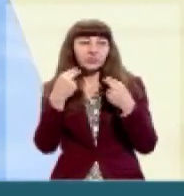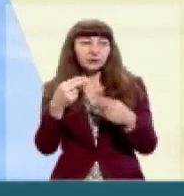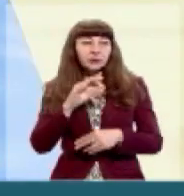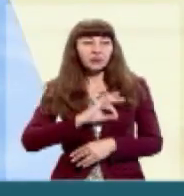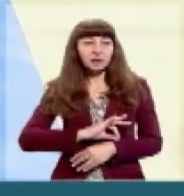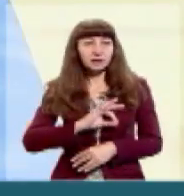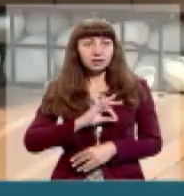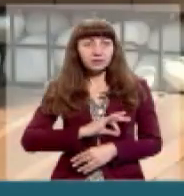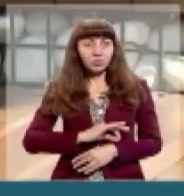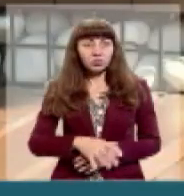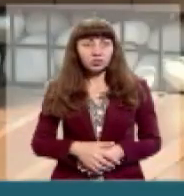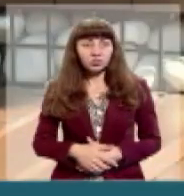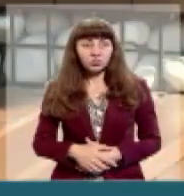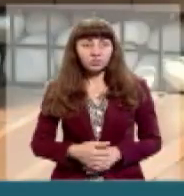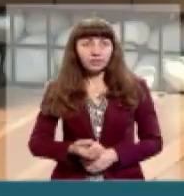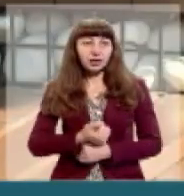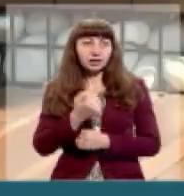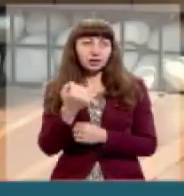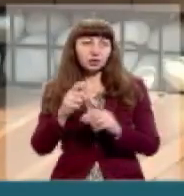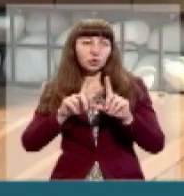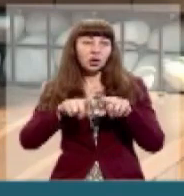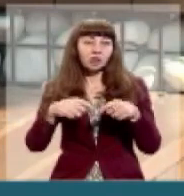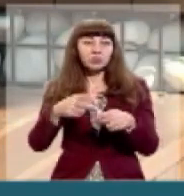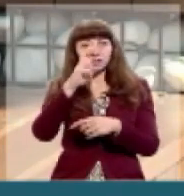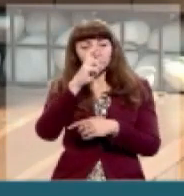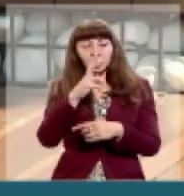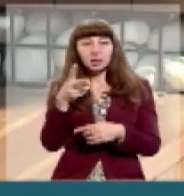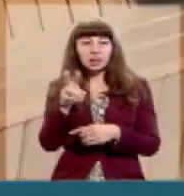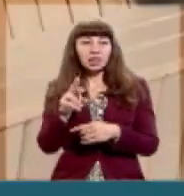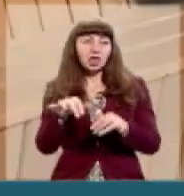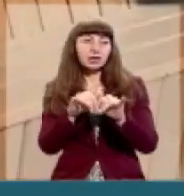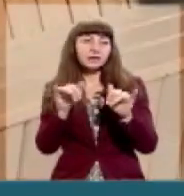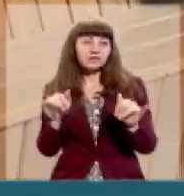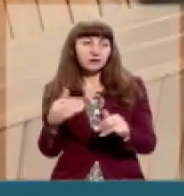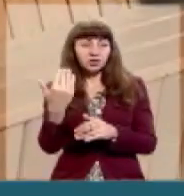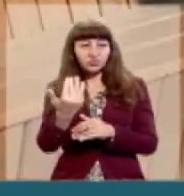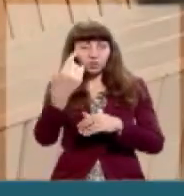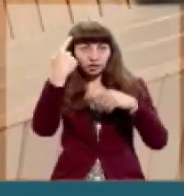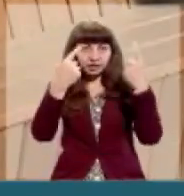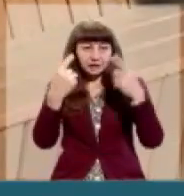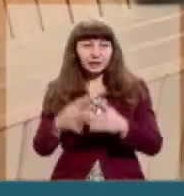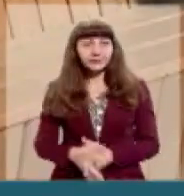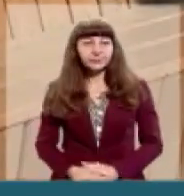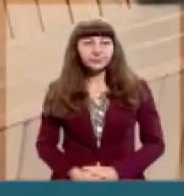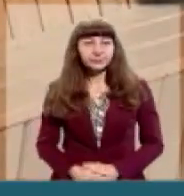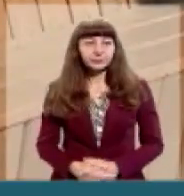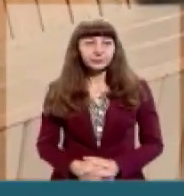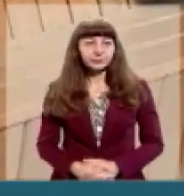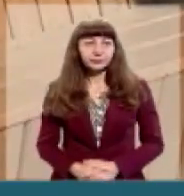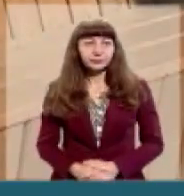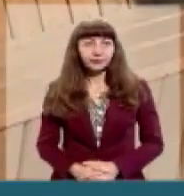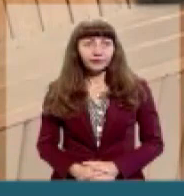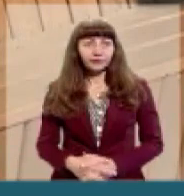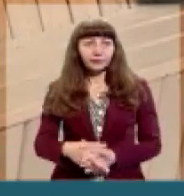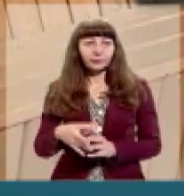үшін мемлекет тарапынан көрсетіліп отырған қолдауды сондықтан тиімді пайдаланғысы келеді. Кәсіпкерліктің әліппесін ол арнайы курстан бастады.